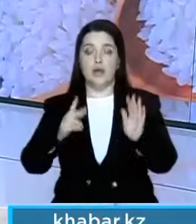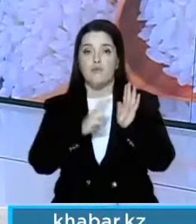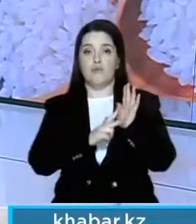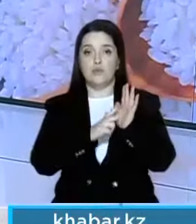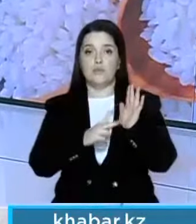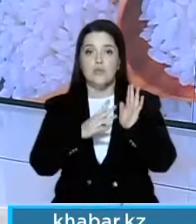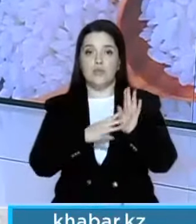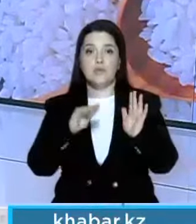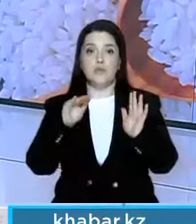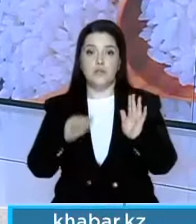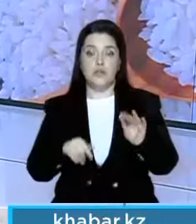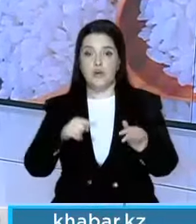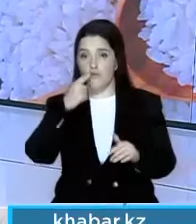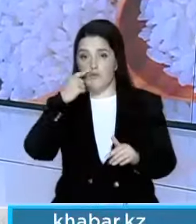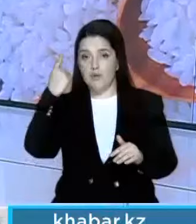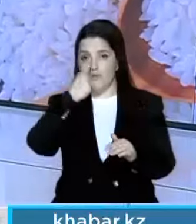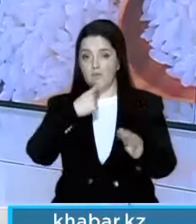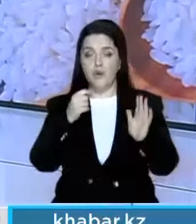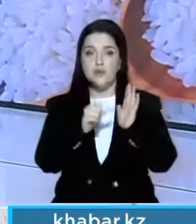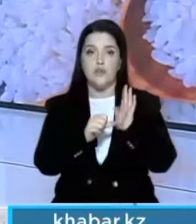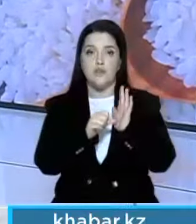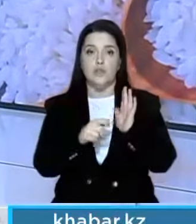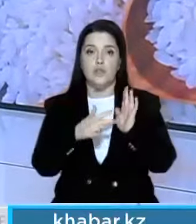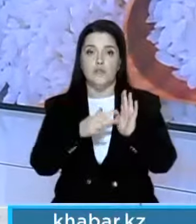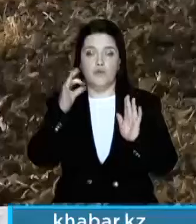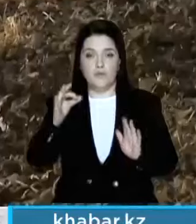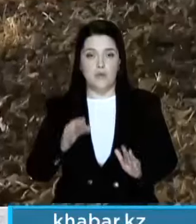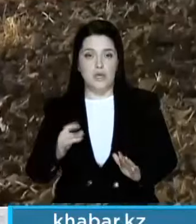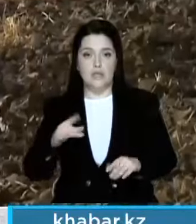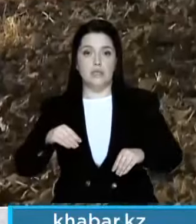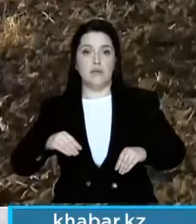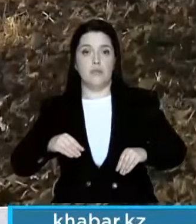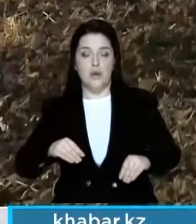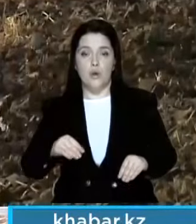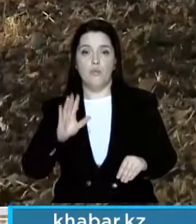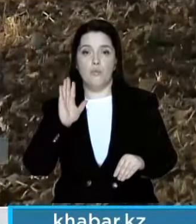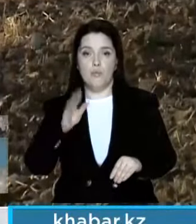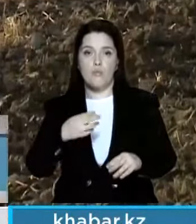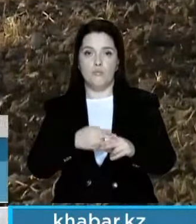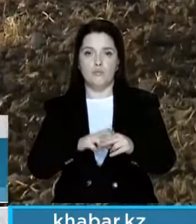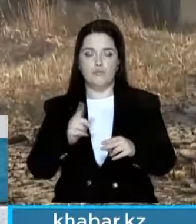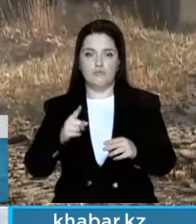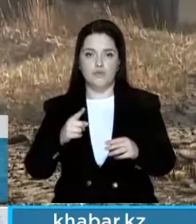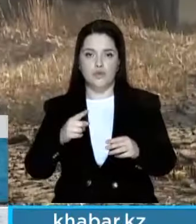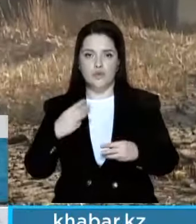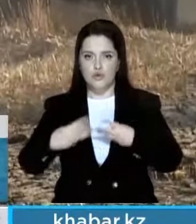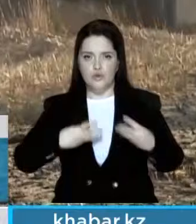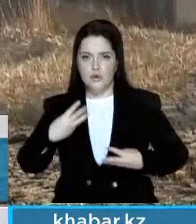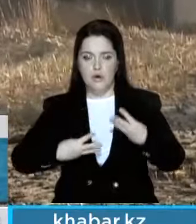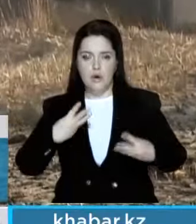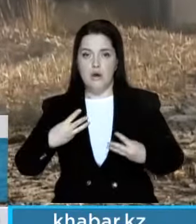засева 89.000 помимо этого в этом году 68% рисовых полей пройдут процедуру лазерной